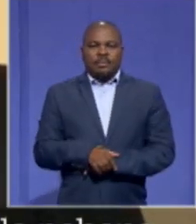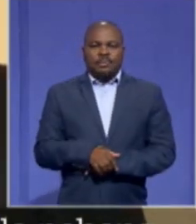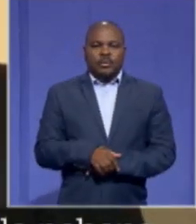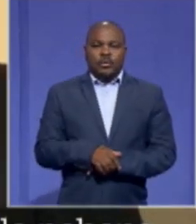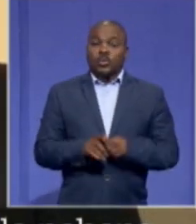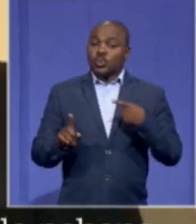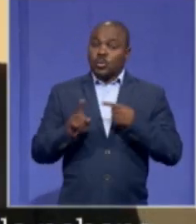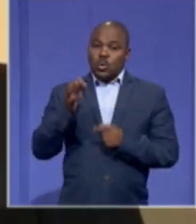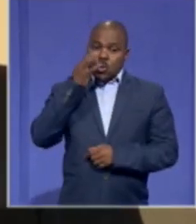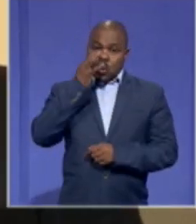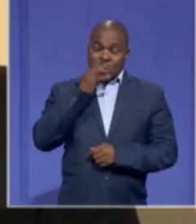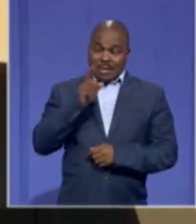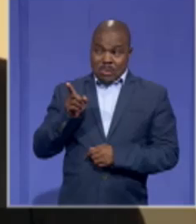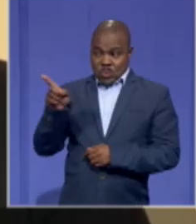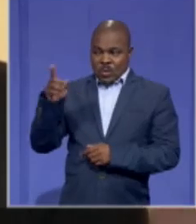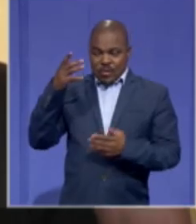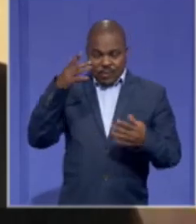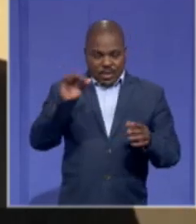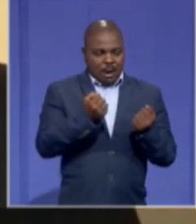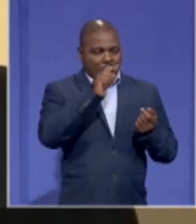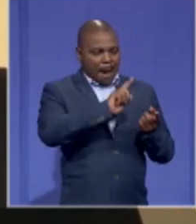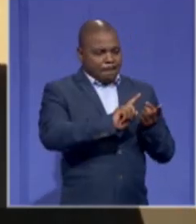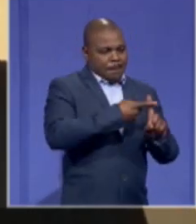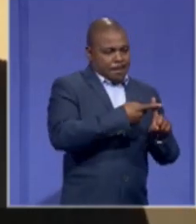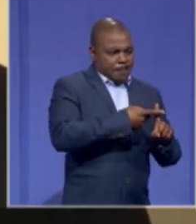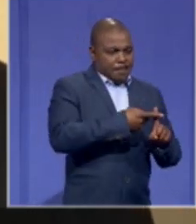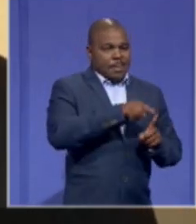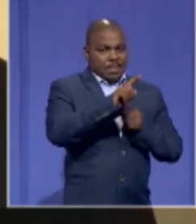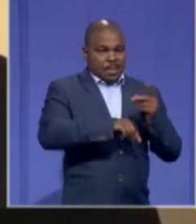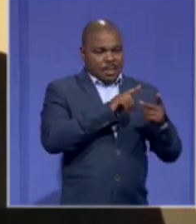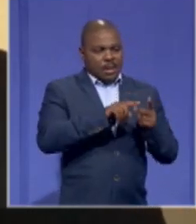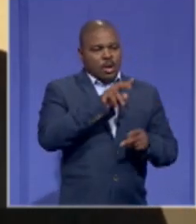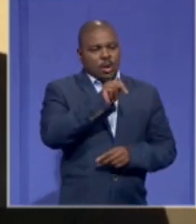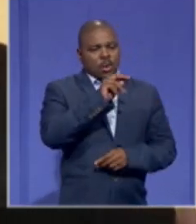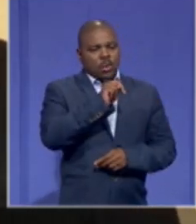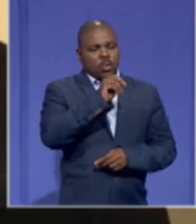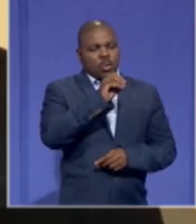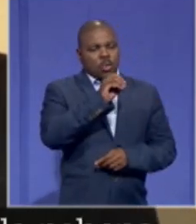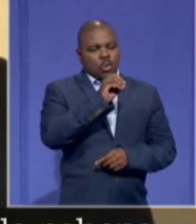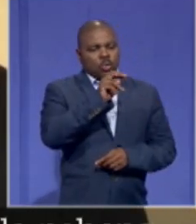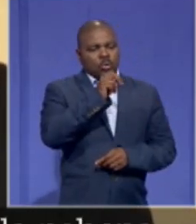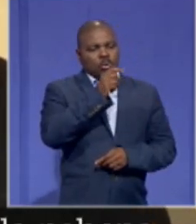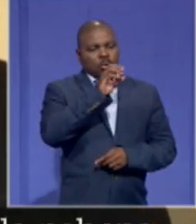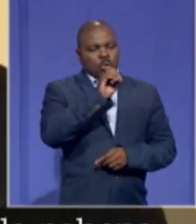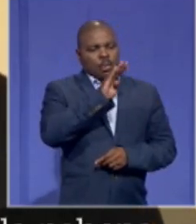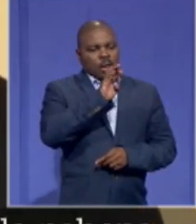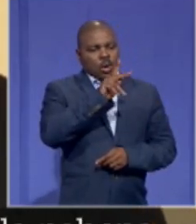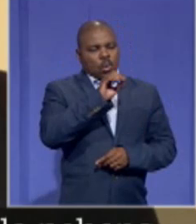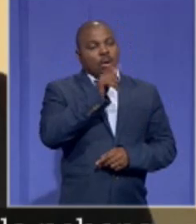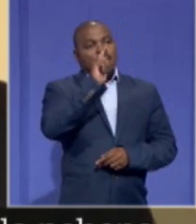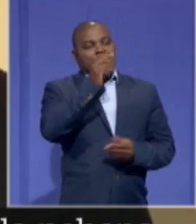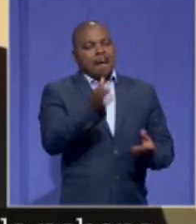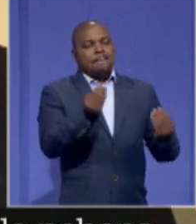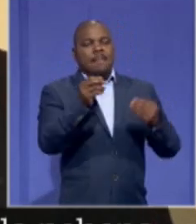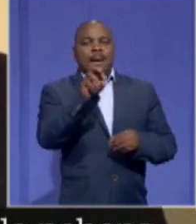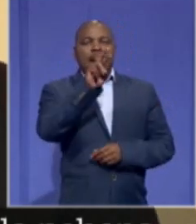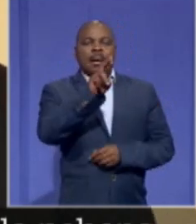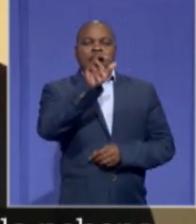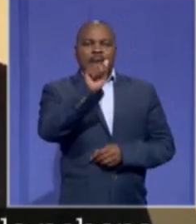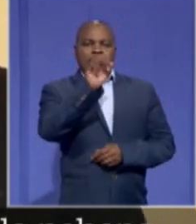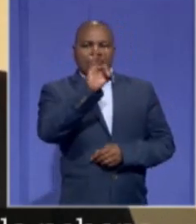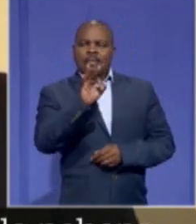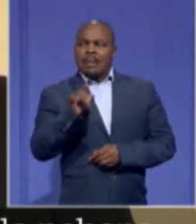Ore ke yena ya ileng a mo tjhaisa ka koloi e le mo Nontobeko a ileng a fumana tjhelete ya RAF. Ke moo ba boneng